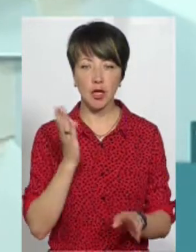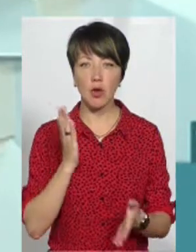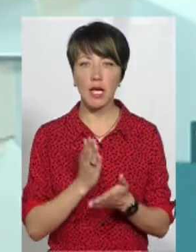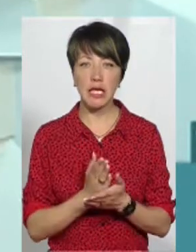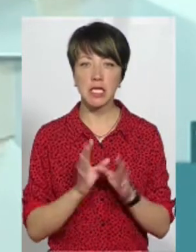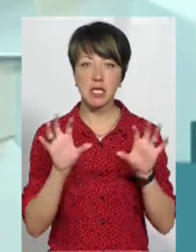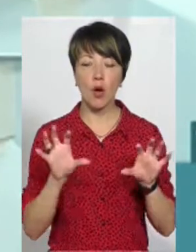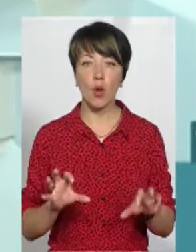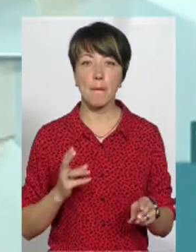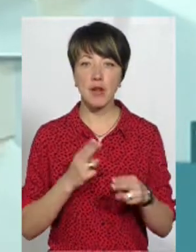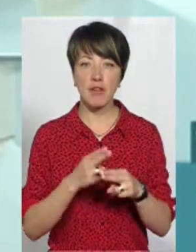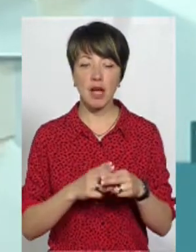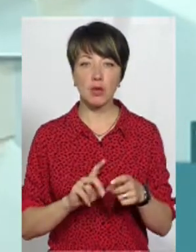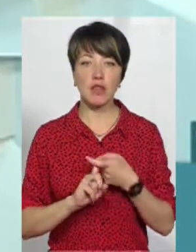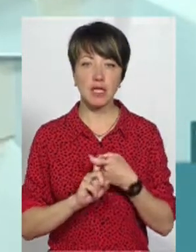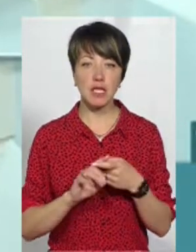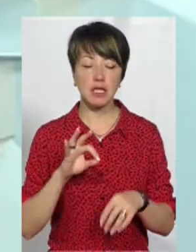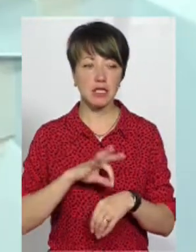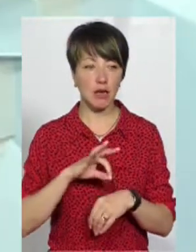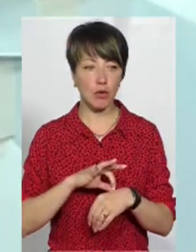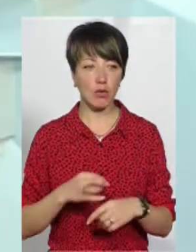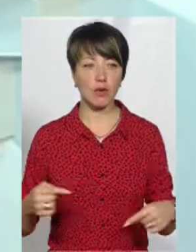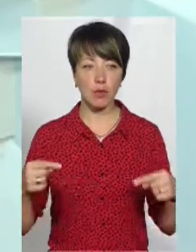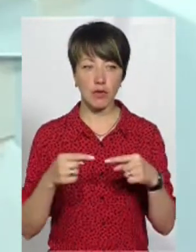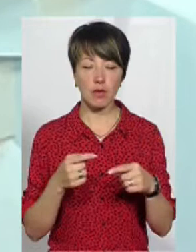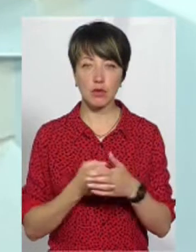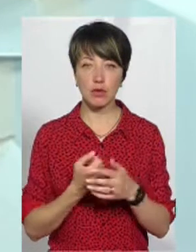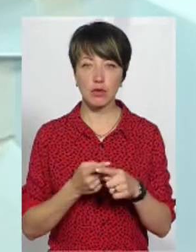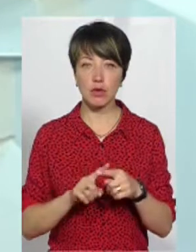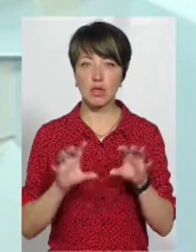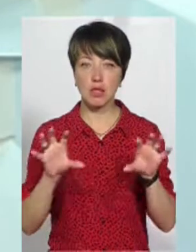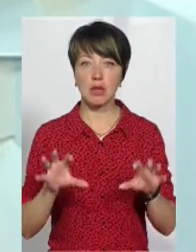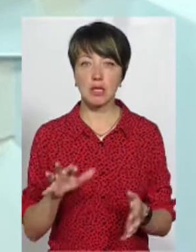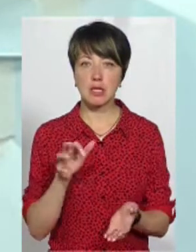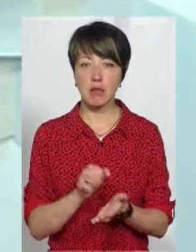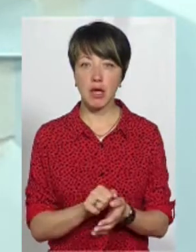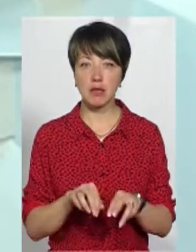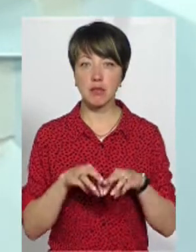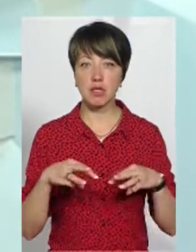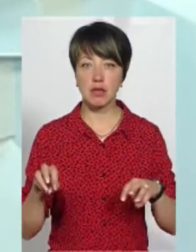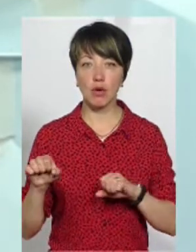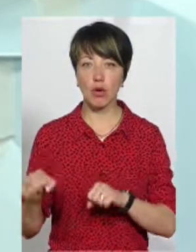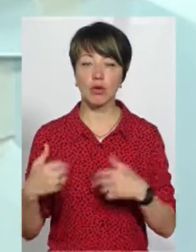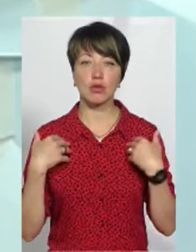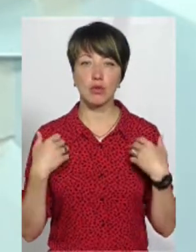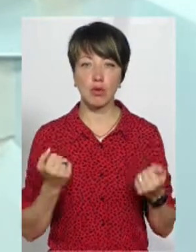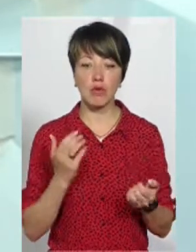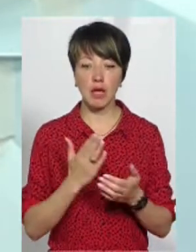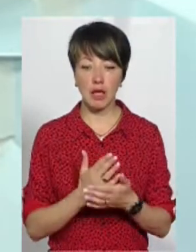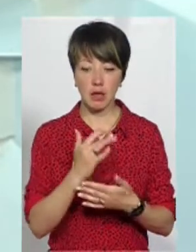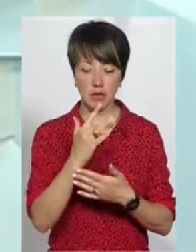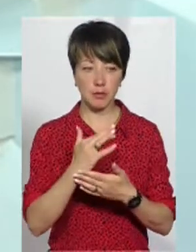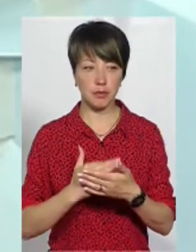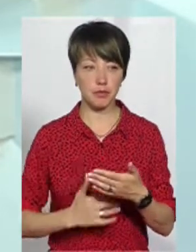про профілактику інфекційних захворювань. І відповідно до цього закону, і цим займається Міністерство охорони здоров'я, є ціла